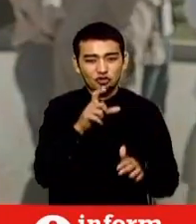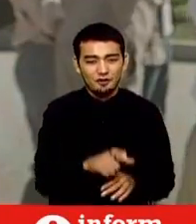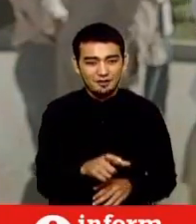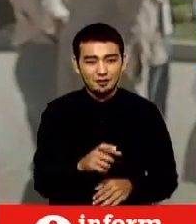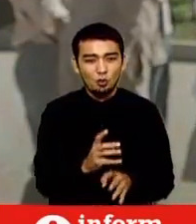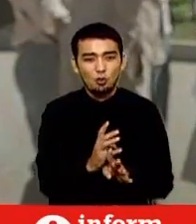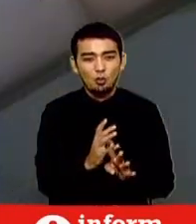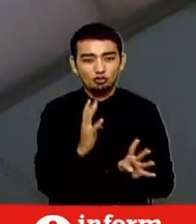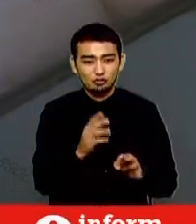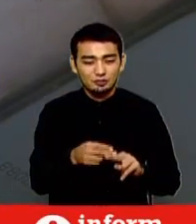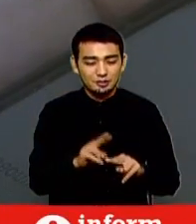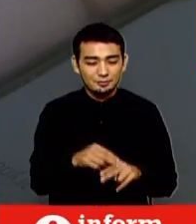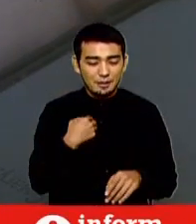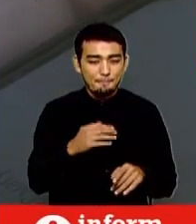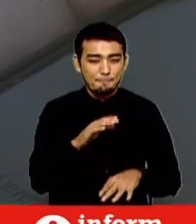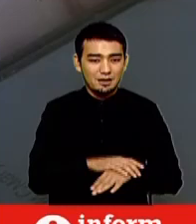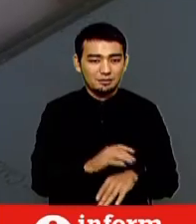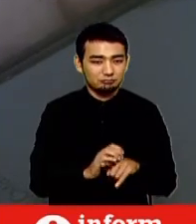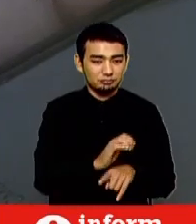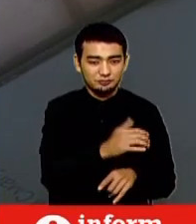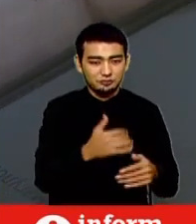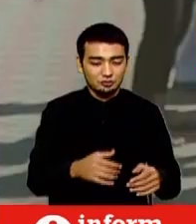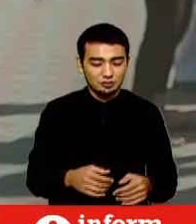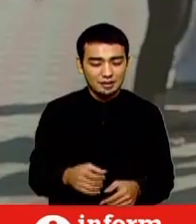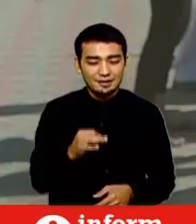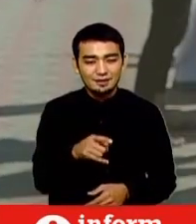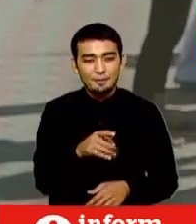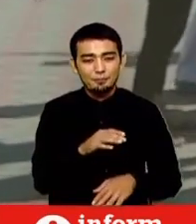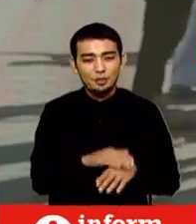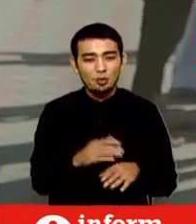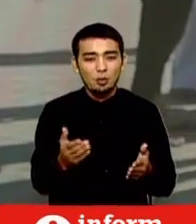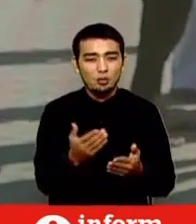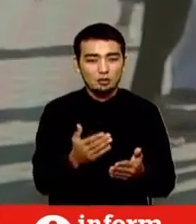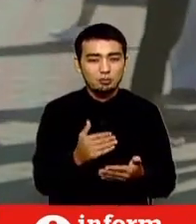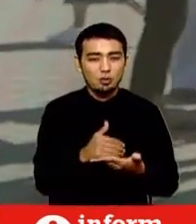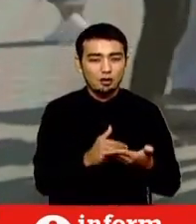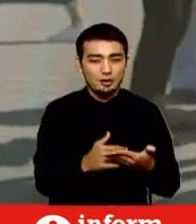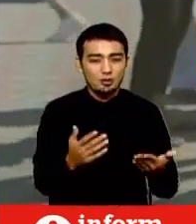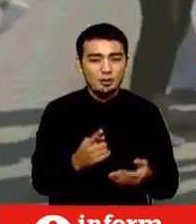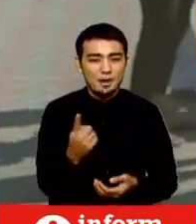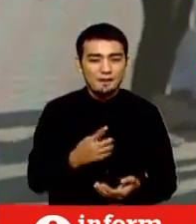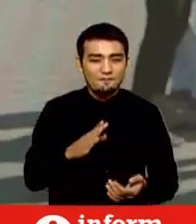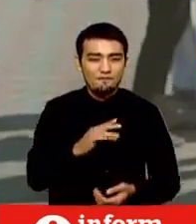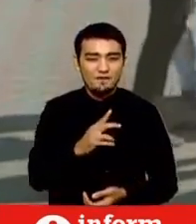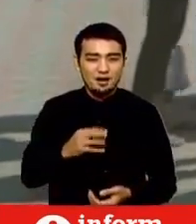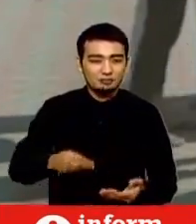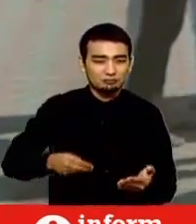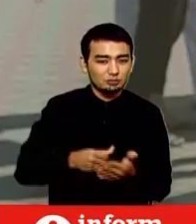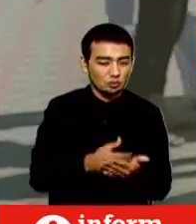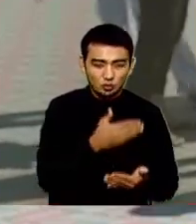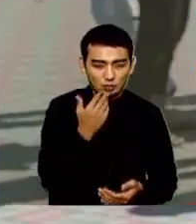төлем қабілеттілігін анықтау үшін жібердік. Бұл жерде жеңілдетілген бағдарлама, бұл жерде бастапқы жарна жоқ, 5%-мен